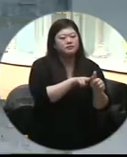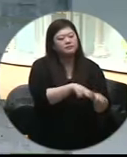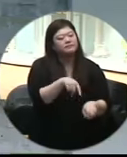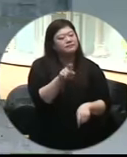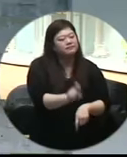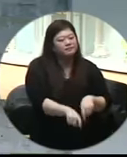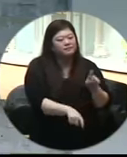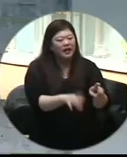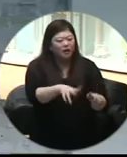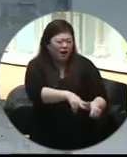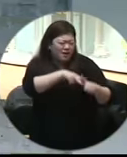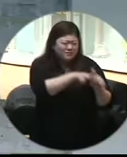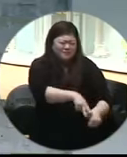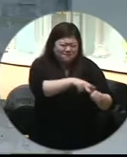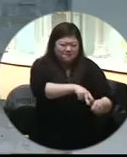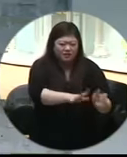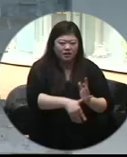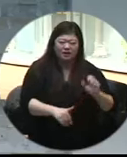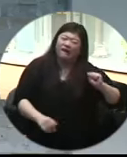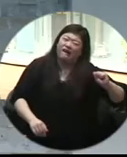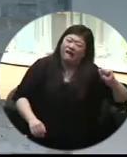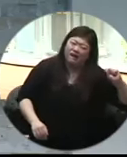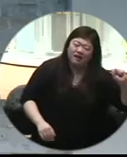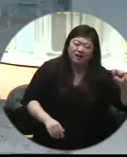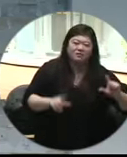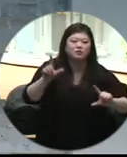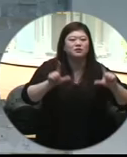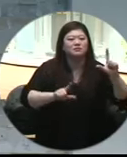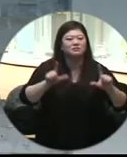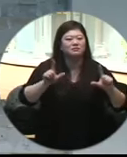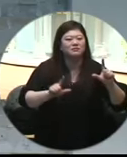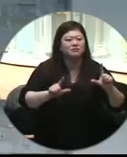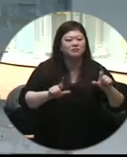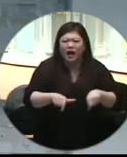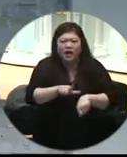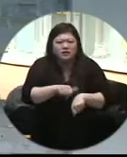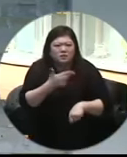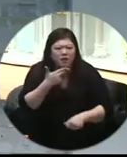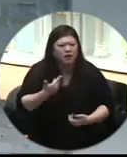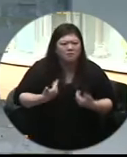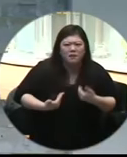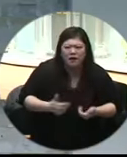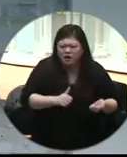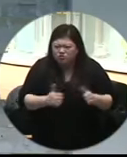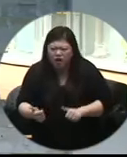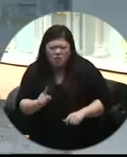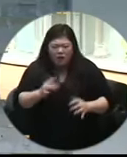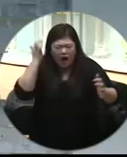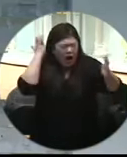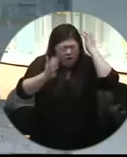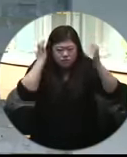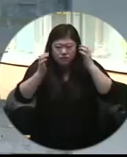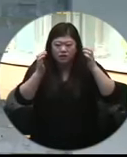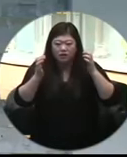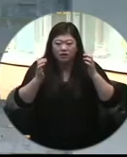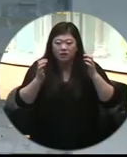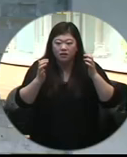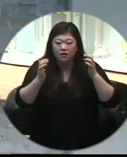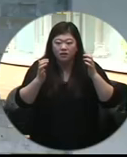살고 있는데 사실은 현실에 끌려가는 사람. 시간이 없고 막 바쁘고 막 그냥 정신이 없이